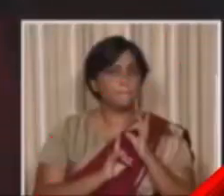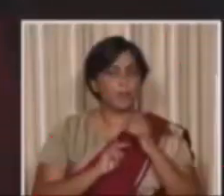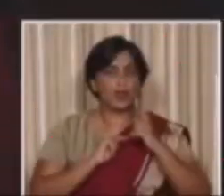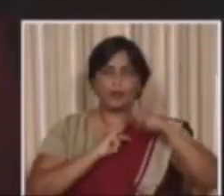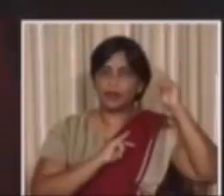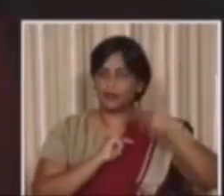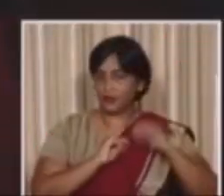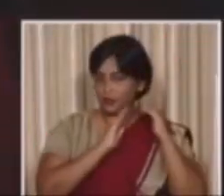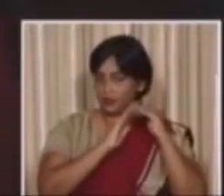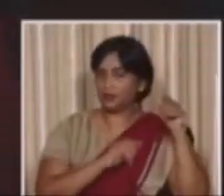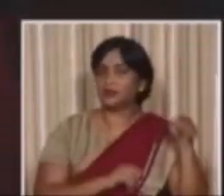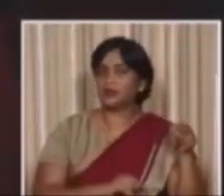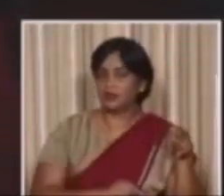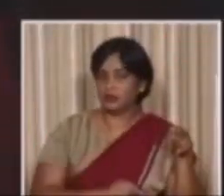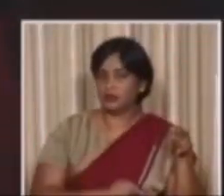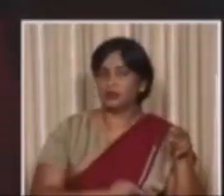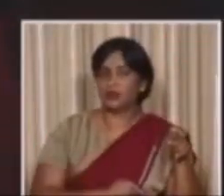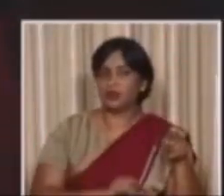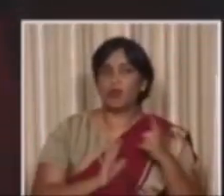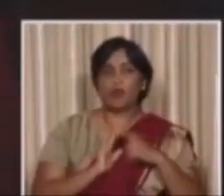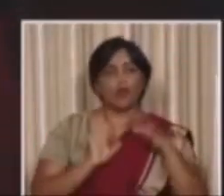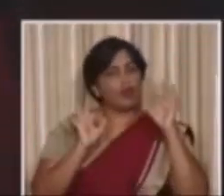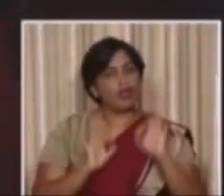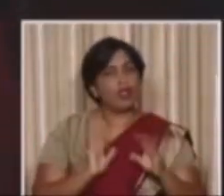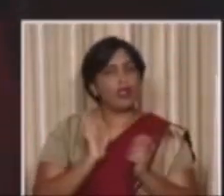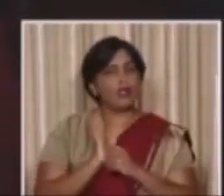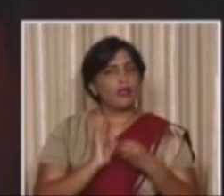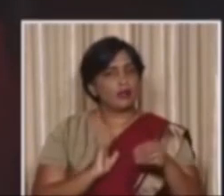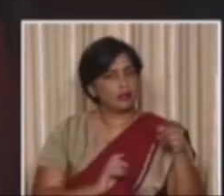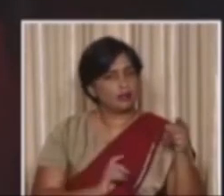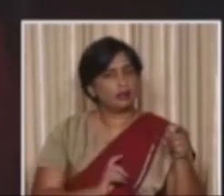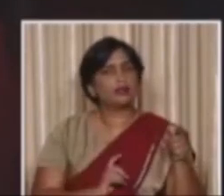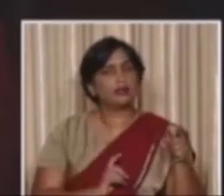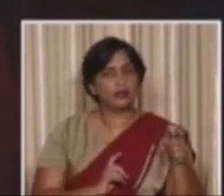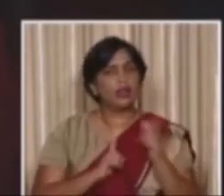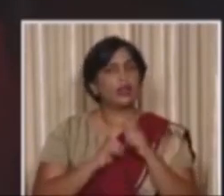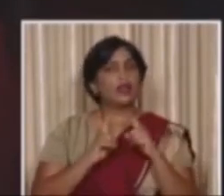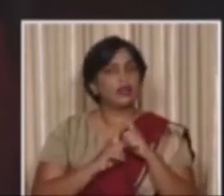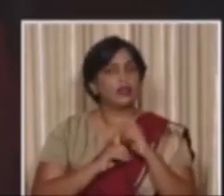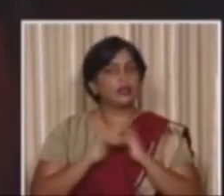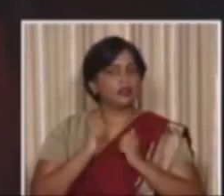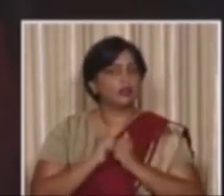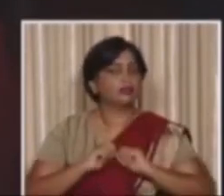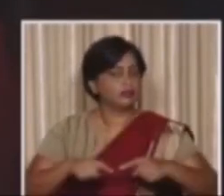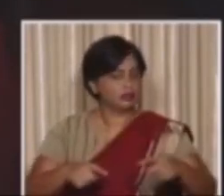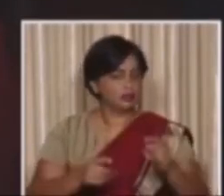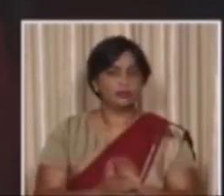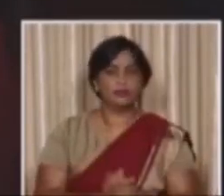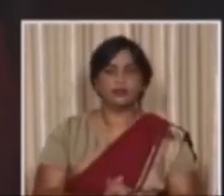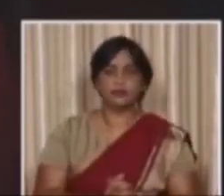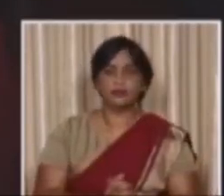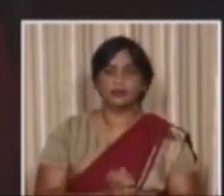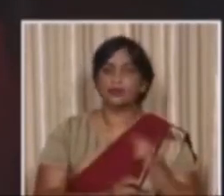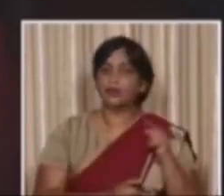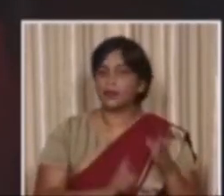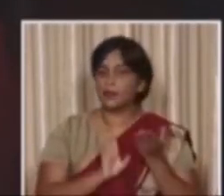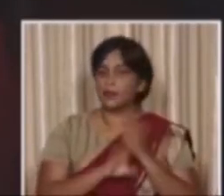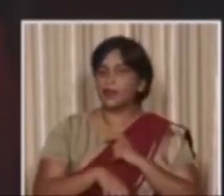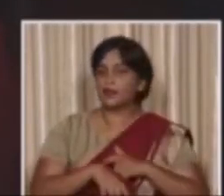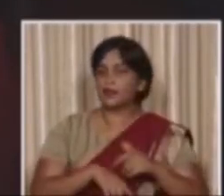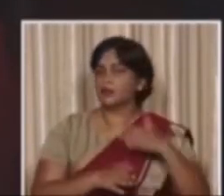இதேவேளை தனியார் பல்கலைக்கழகங்களில் கல்வி பயிலும் மாணவர்களுக்கு வட்டியில்லா கடன் திட்டத்தை உடனடியாக அமுல்படுத்துமாறு